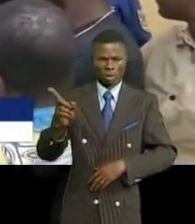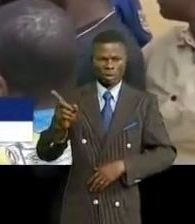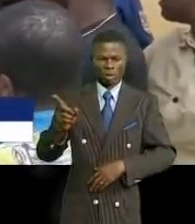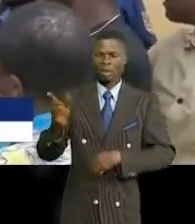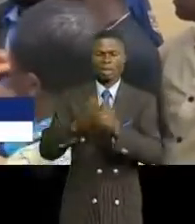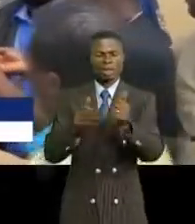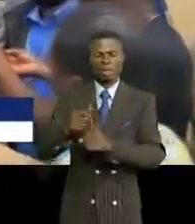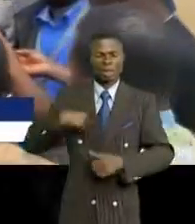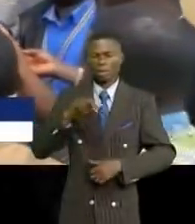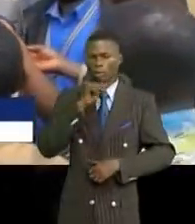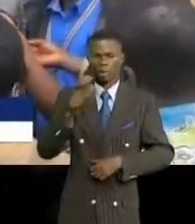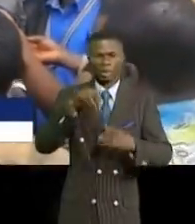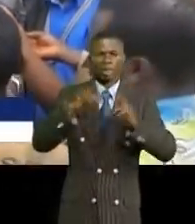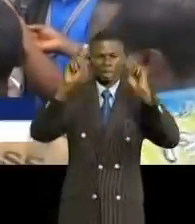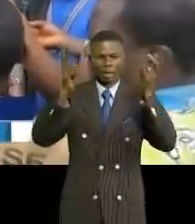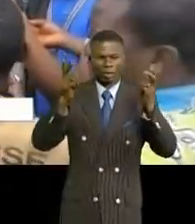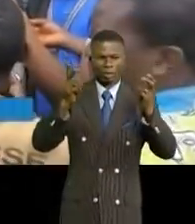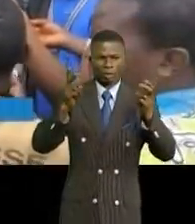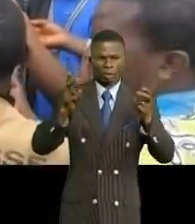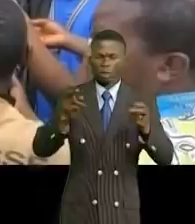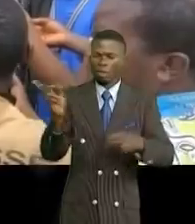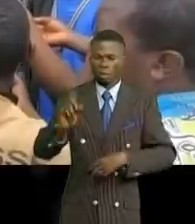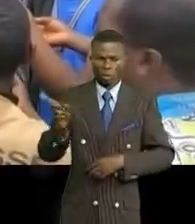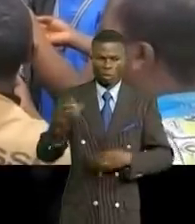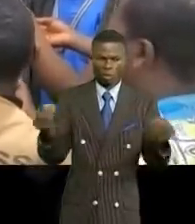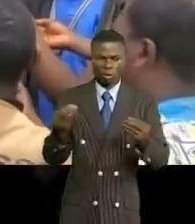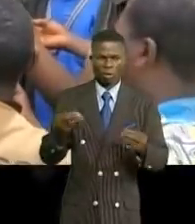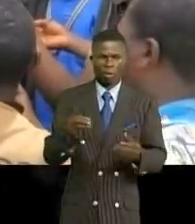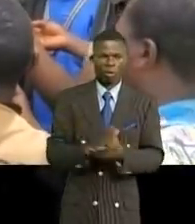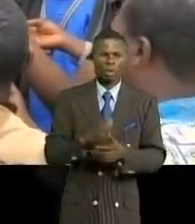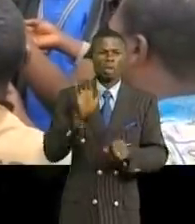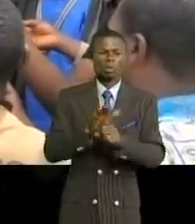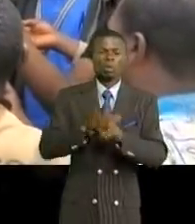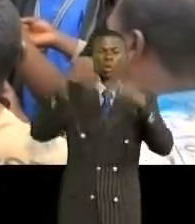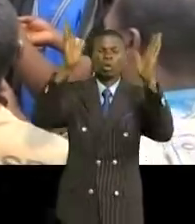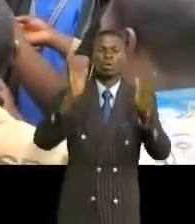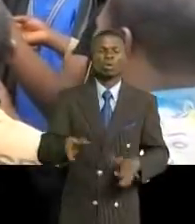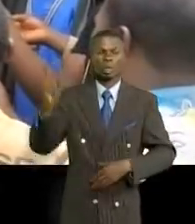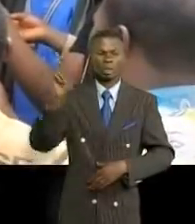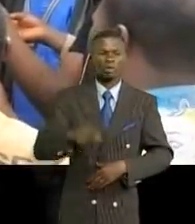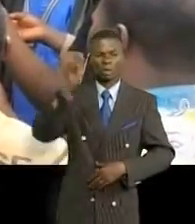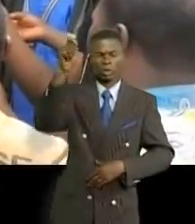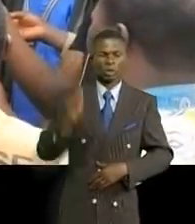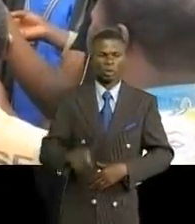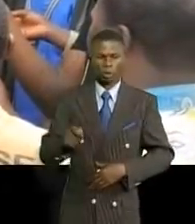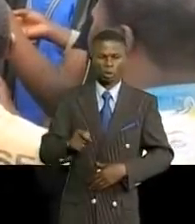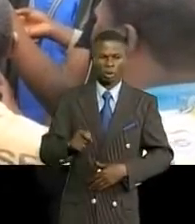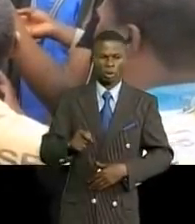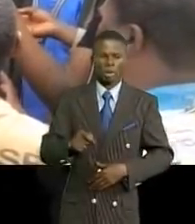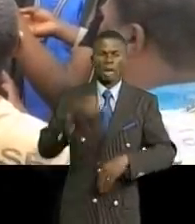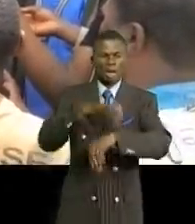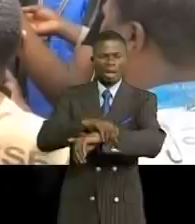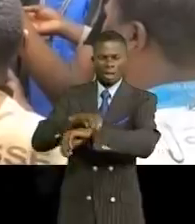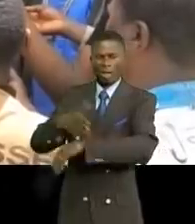dans la ville au nom des manifestants il ya déjà des gougères des criminels qui sont à gré d'être arrêté